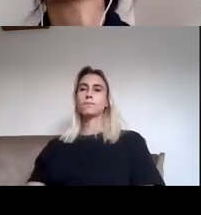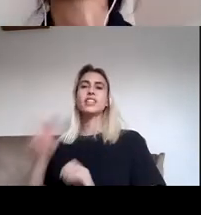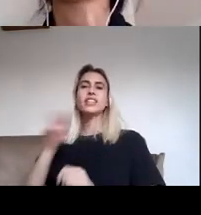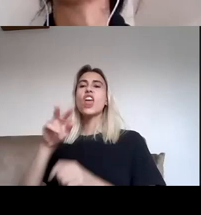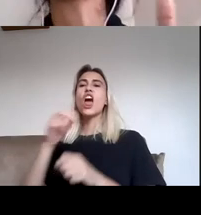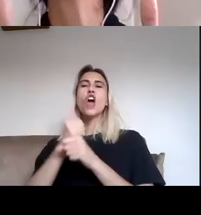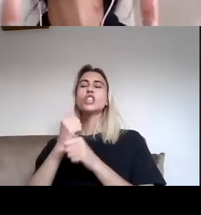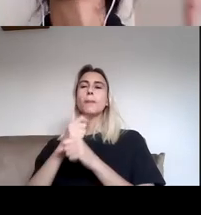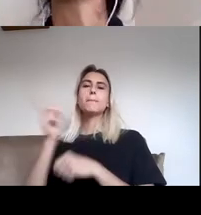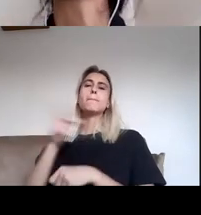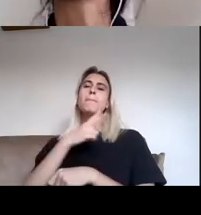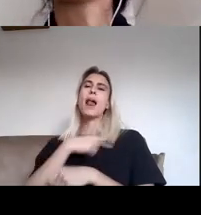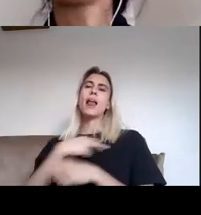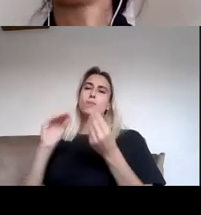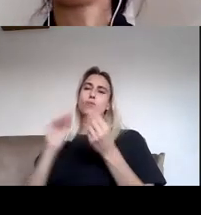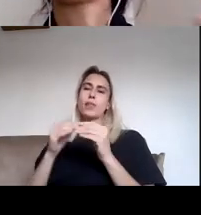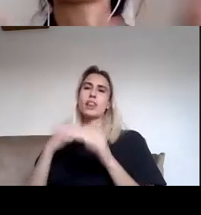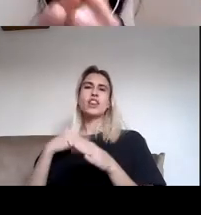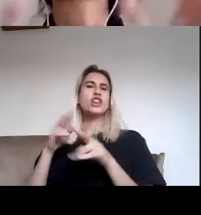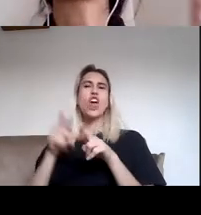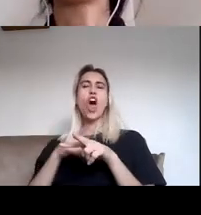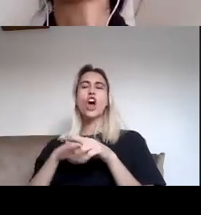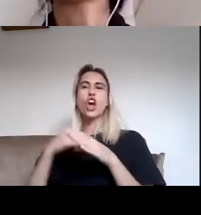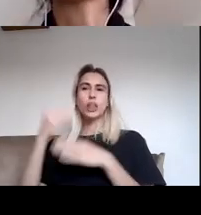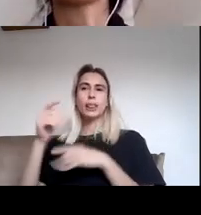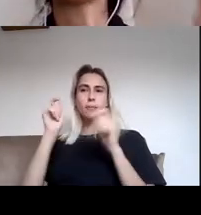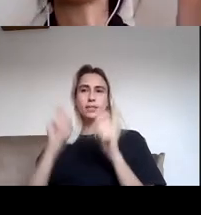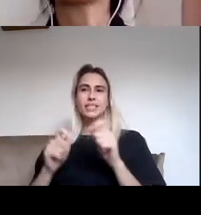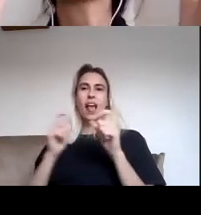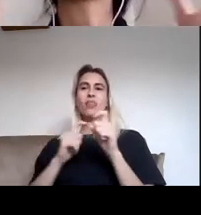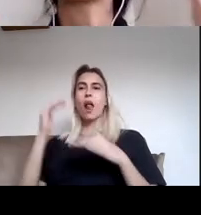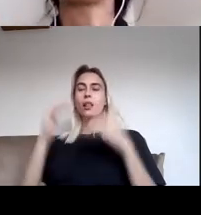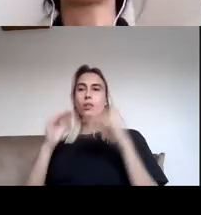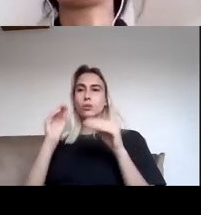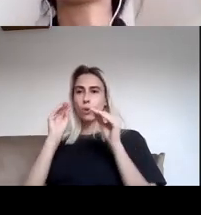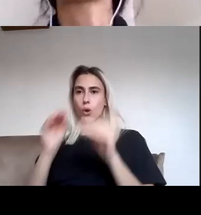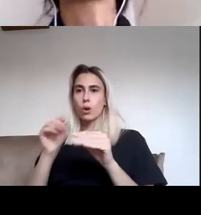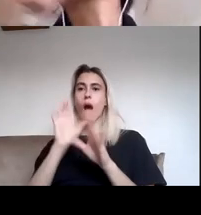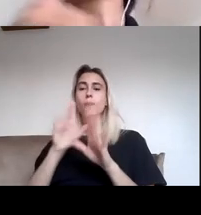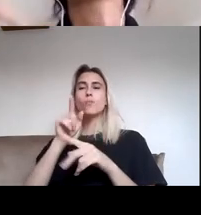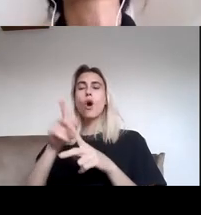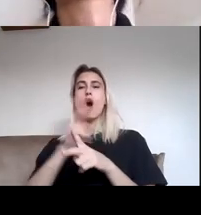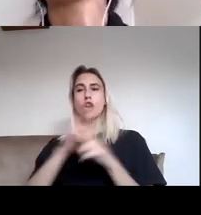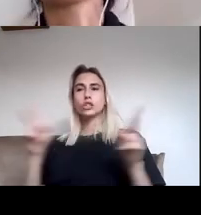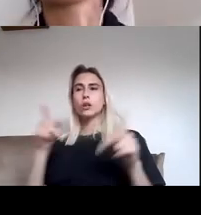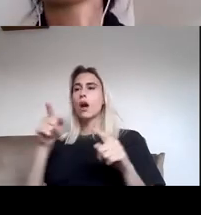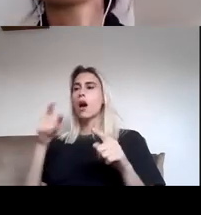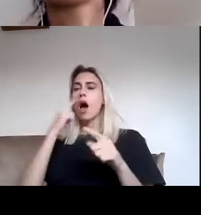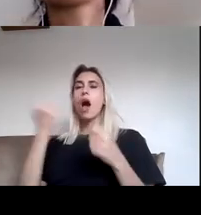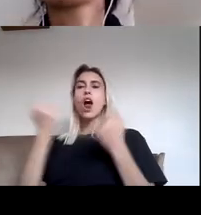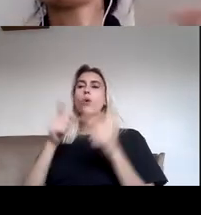en büyük problemi yaya geçidini yapıyoruz. Standardı koyuyoruz. Tabii ki yaya geçidi için o arayı açıyoruz ama araç oradan U dönüş